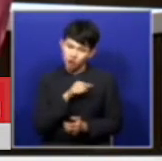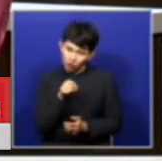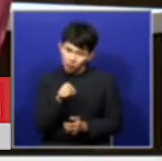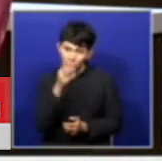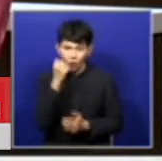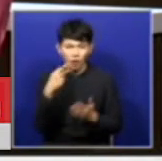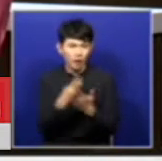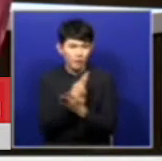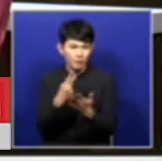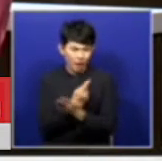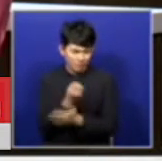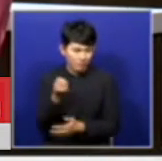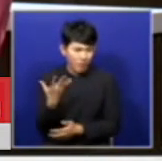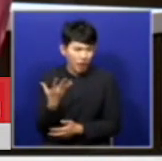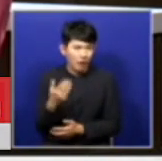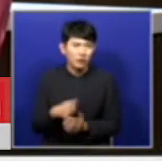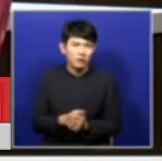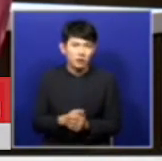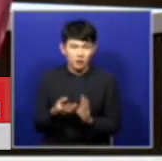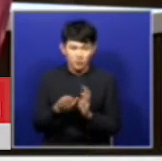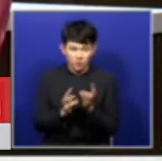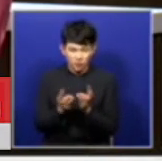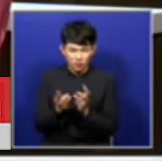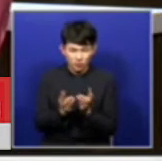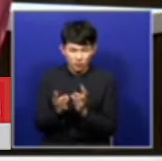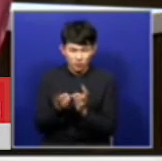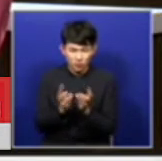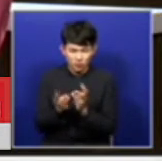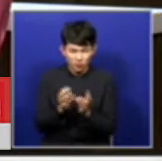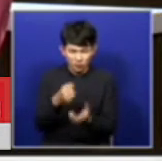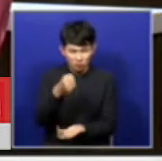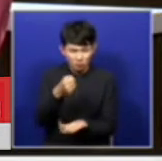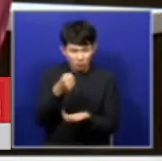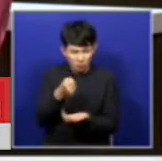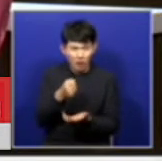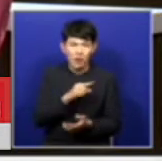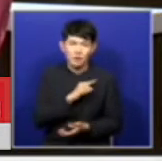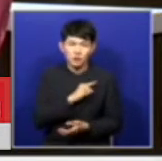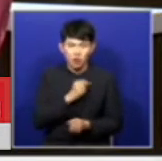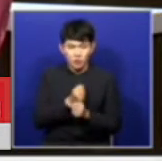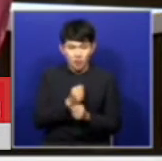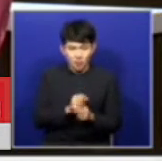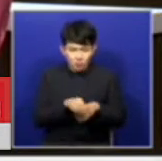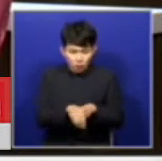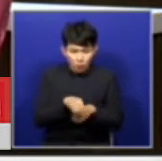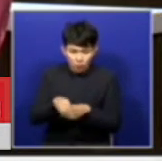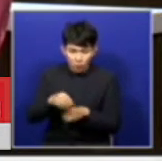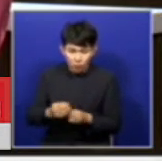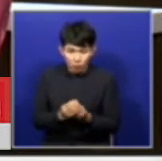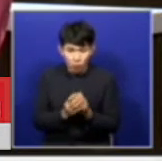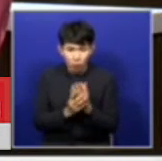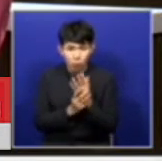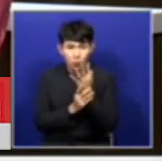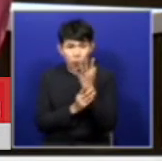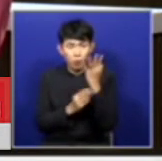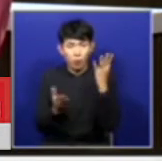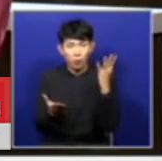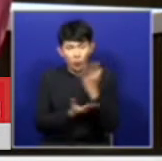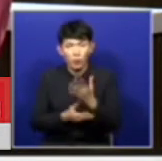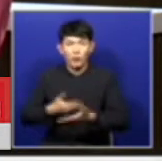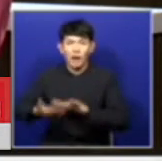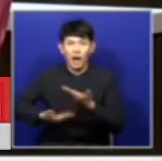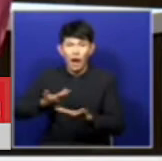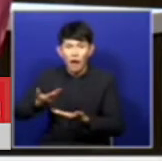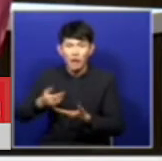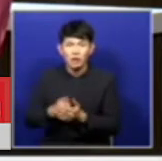มากแล้วคุณเอาเมล็ดพันธุ์มาให้เกษตรกรเป็นมือเป็นไม้ให้คุณทำกำไรทำการเกษตรสุดท้ายเนี่ย